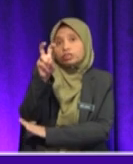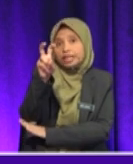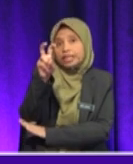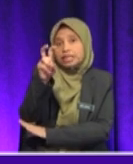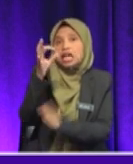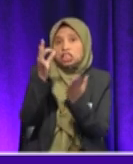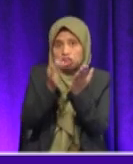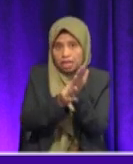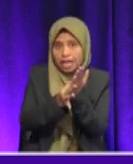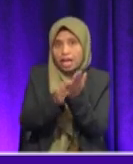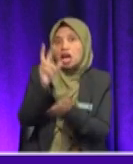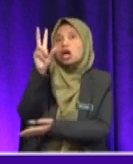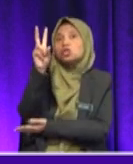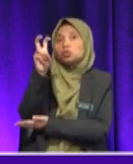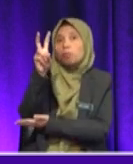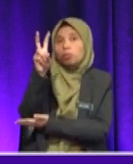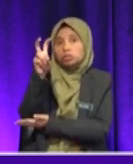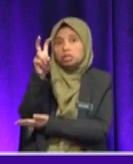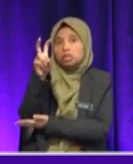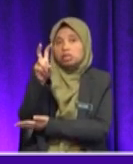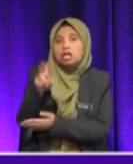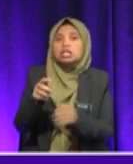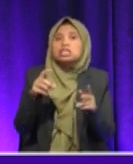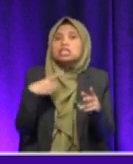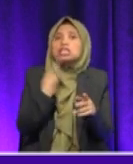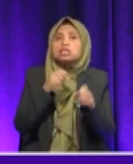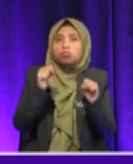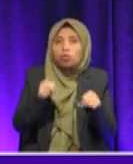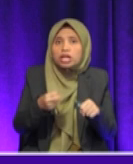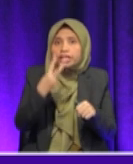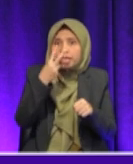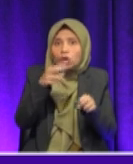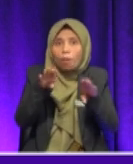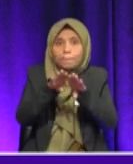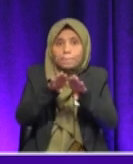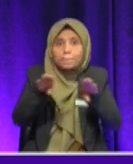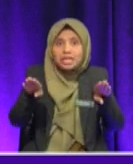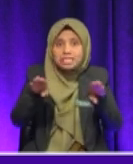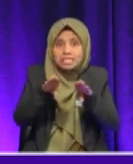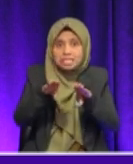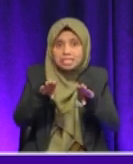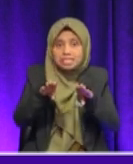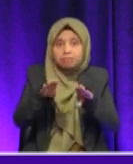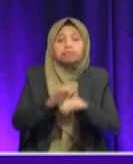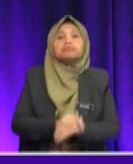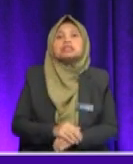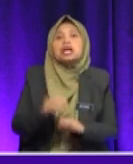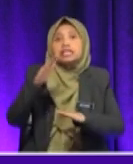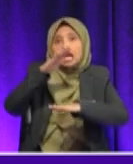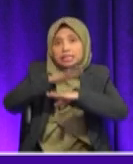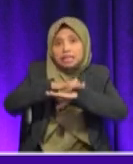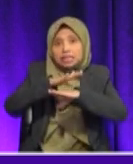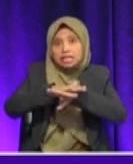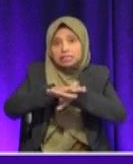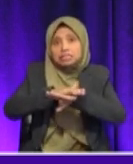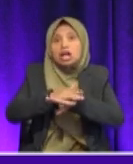baik-baik ah kenapa besok kalau beli nampak perbedaan Agama yang pertama di atas dengan gambar yang kedua yang diatas